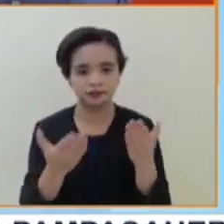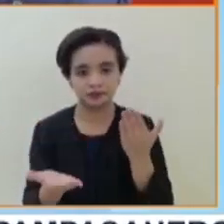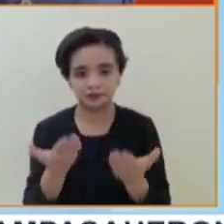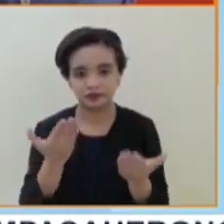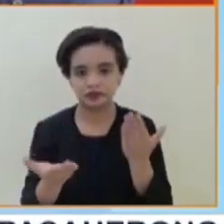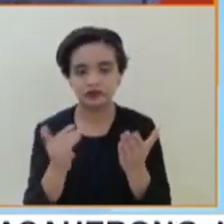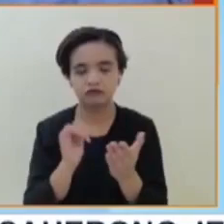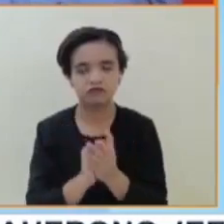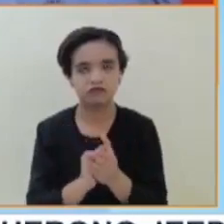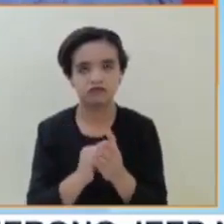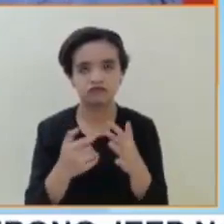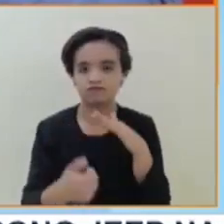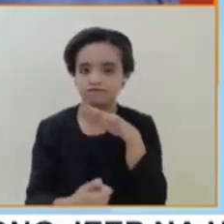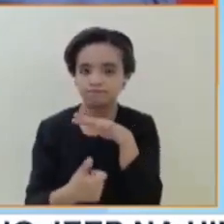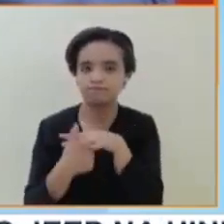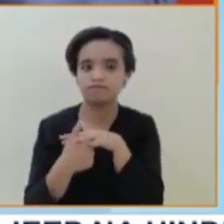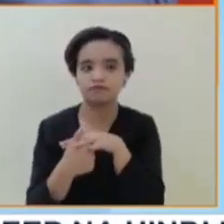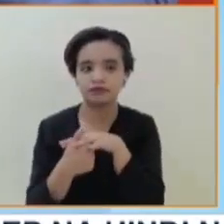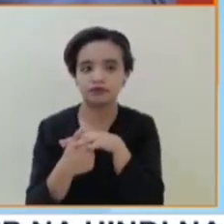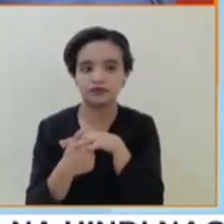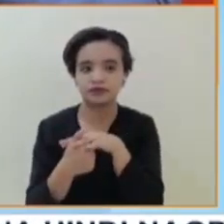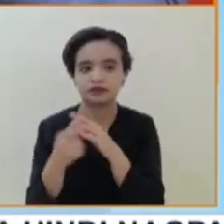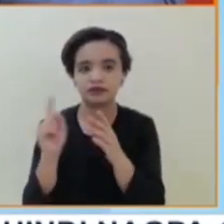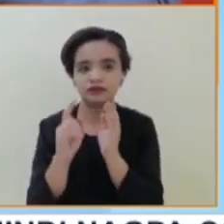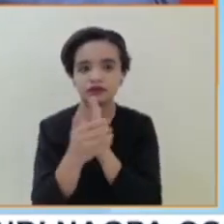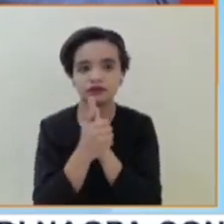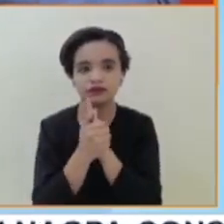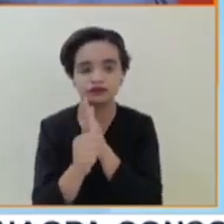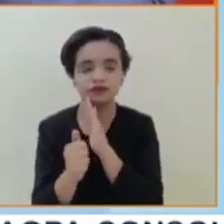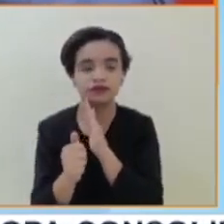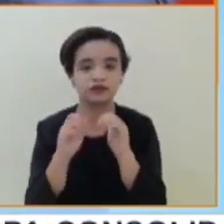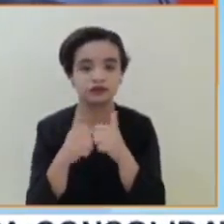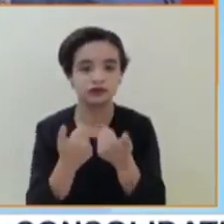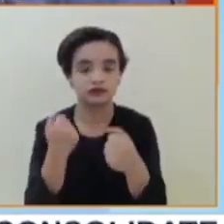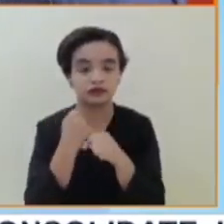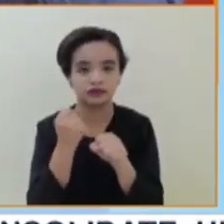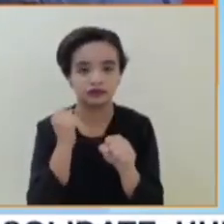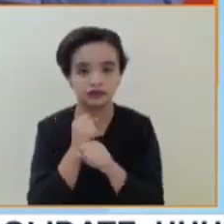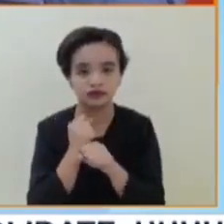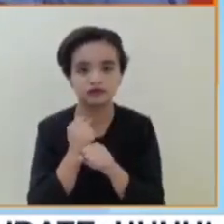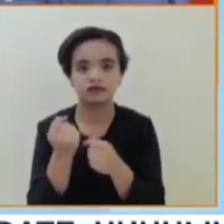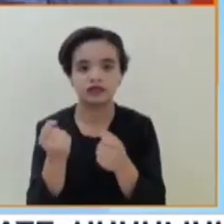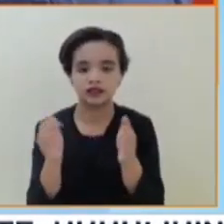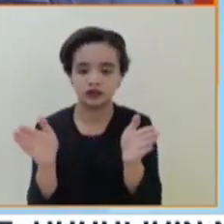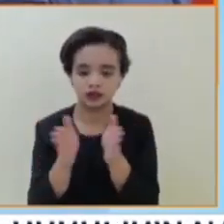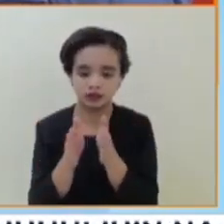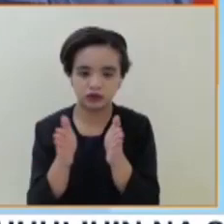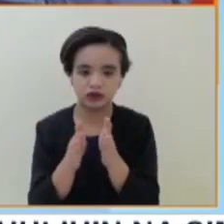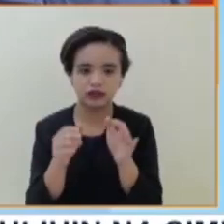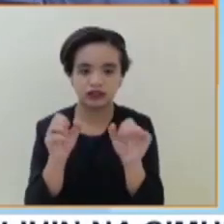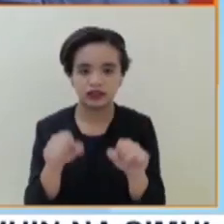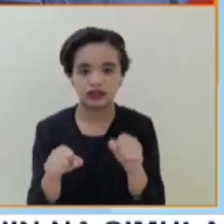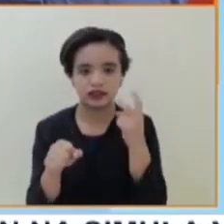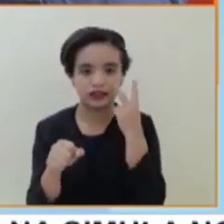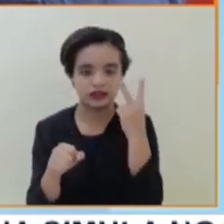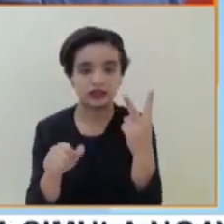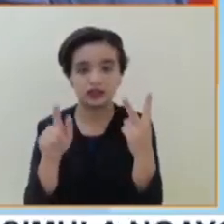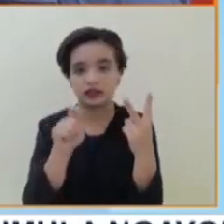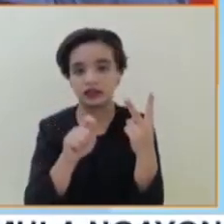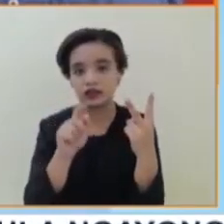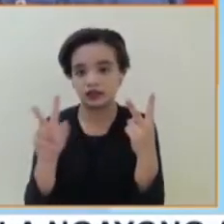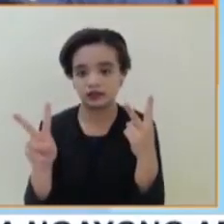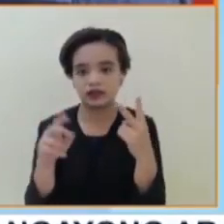naturally sa talentong ito, yung paggawa ng mga miniature na nakikita mo sa TV. Kasi parang